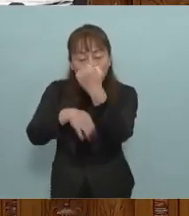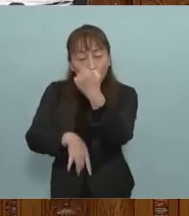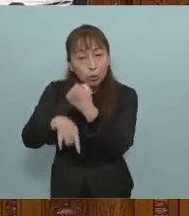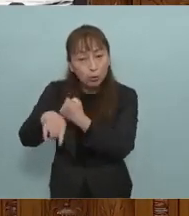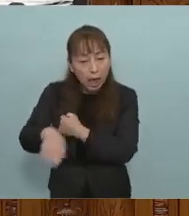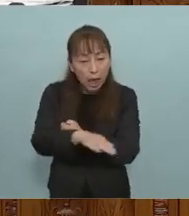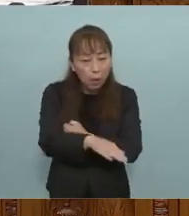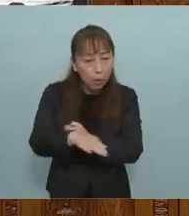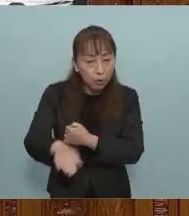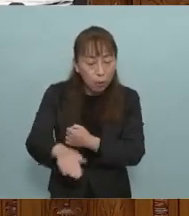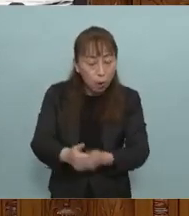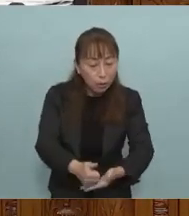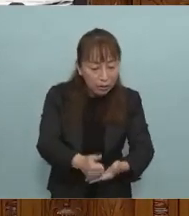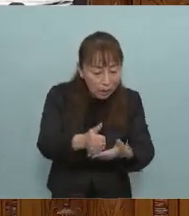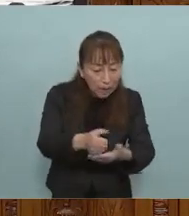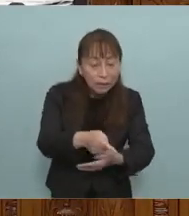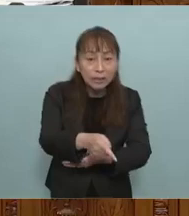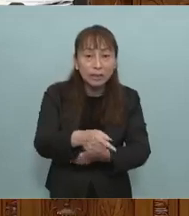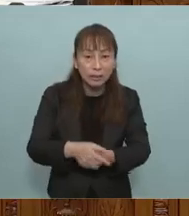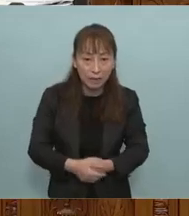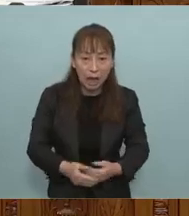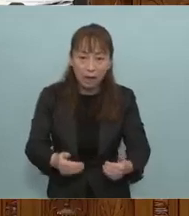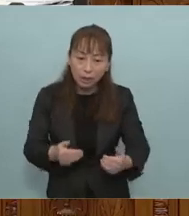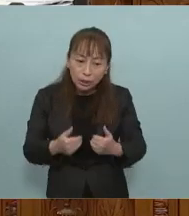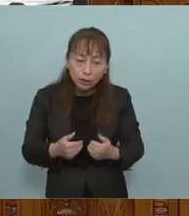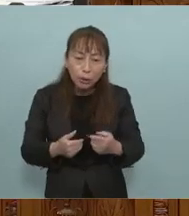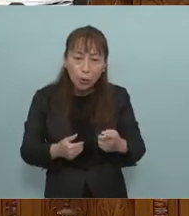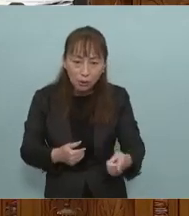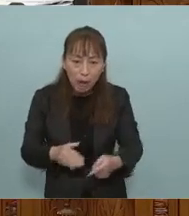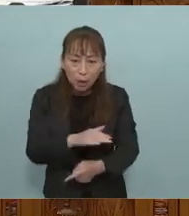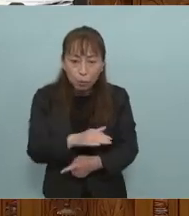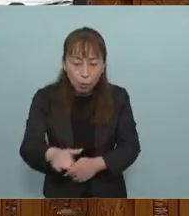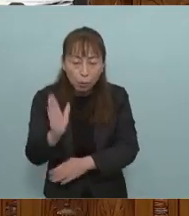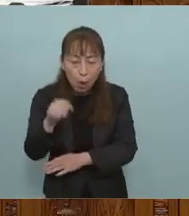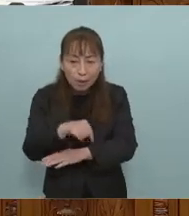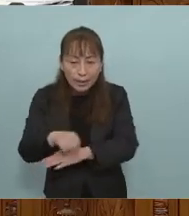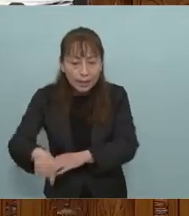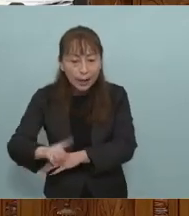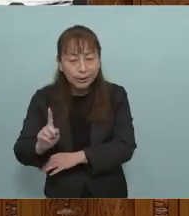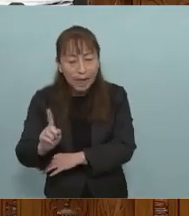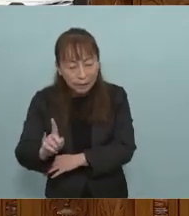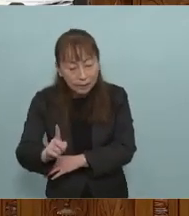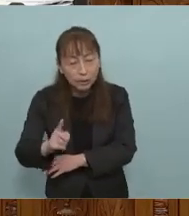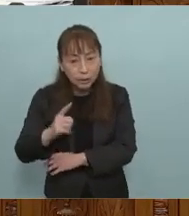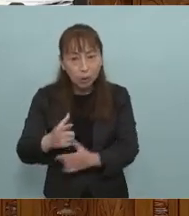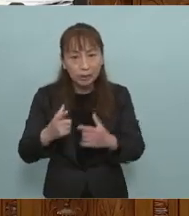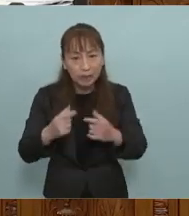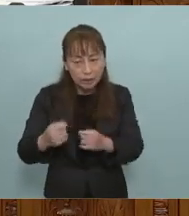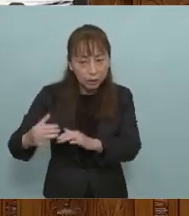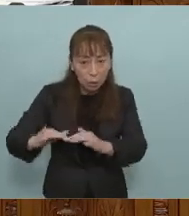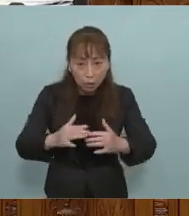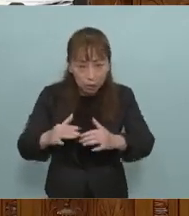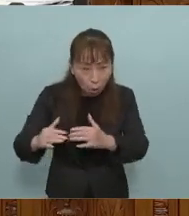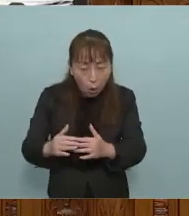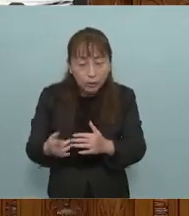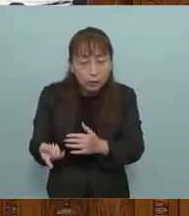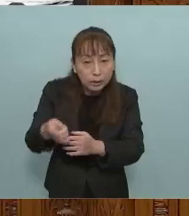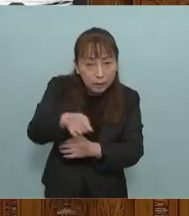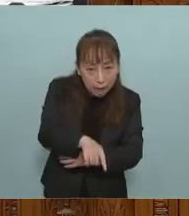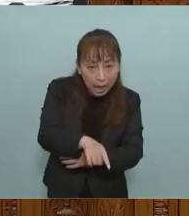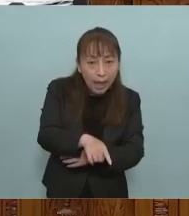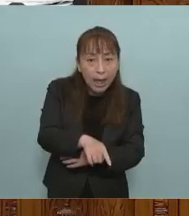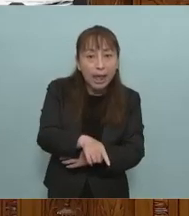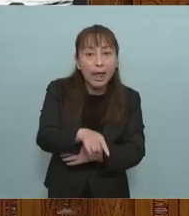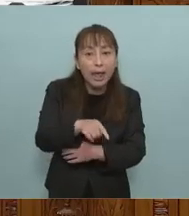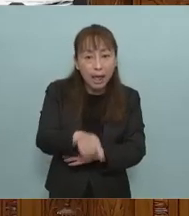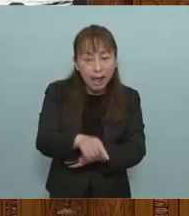もの視点に立って必要な子ども政策が何かをしっかりと議論した上で、体